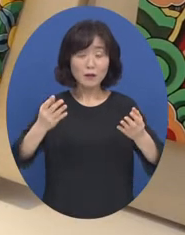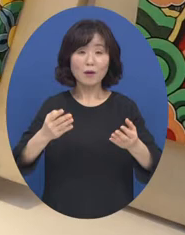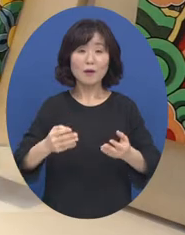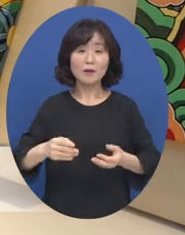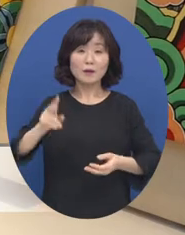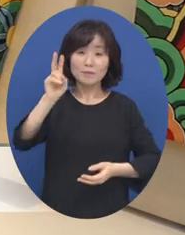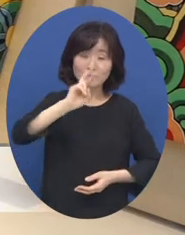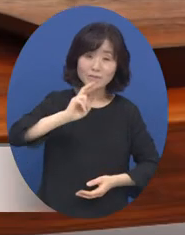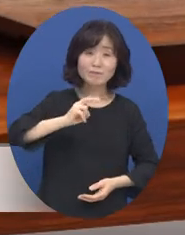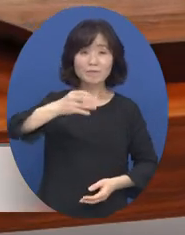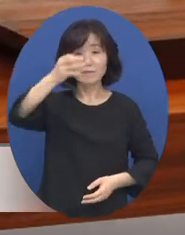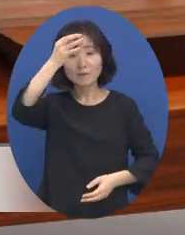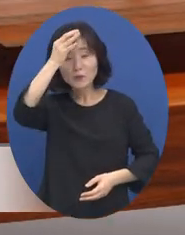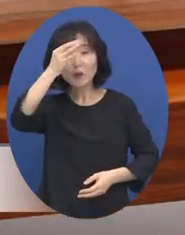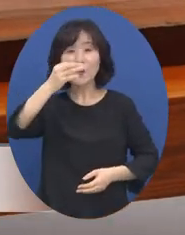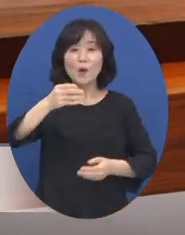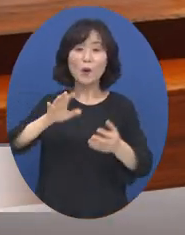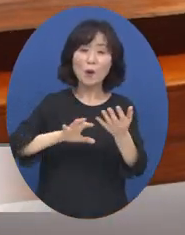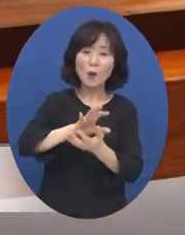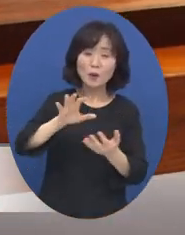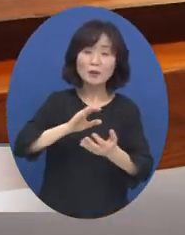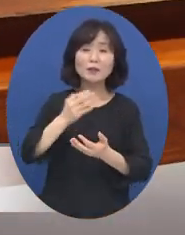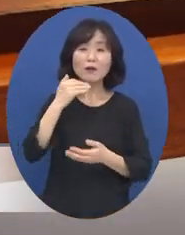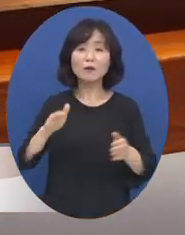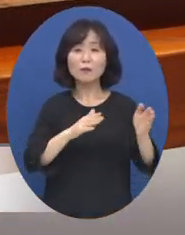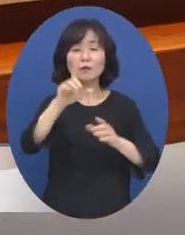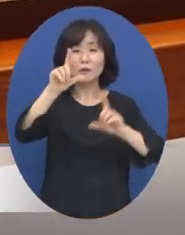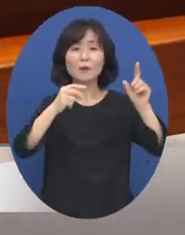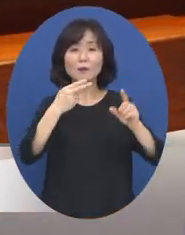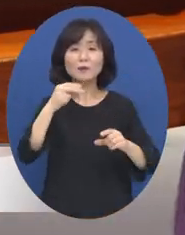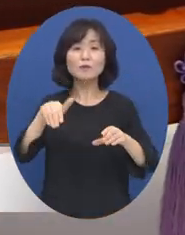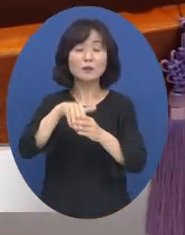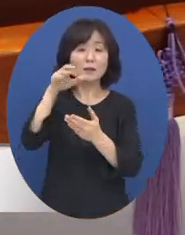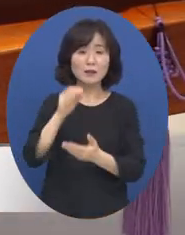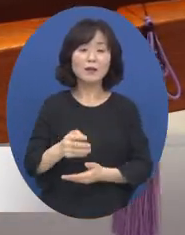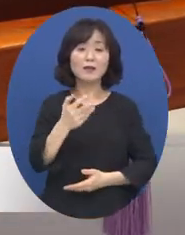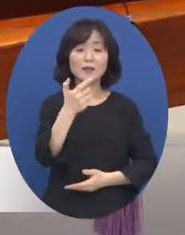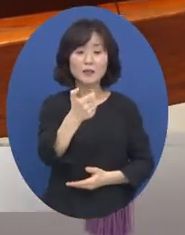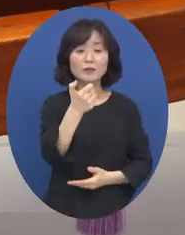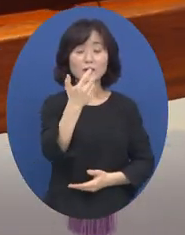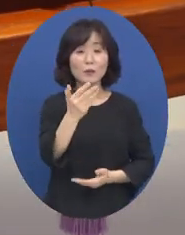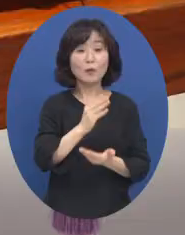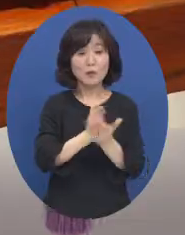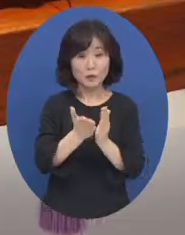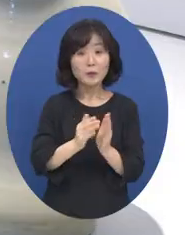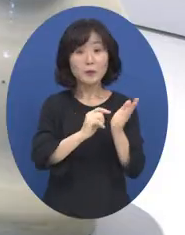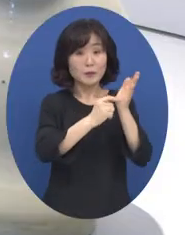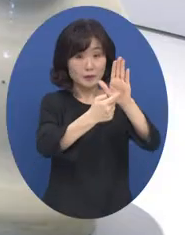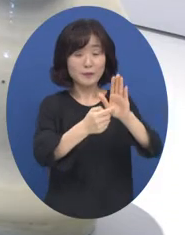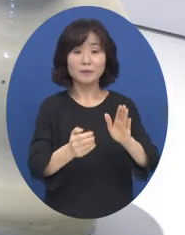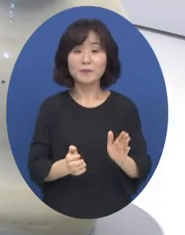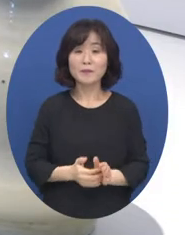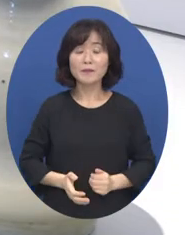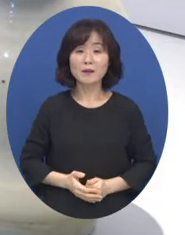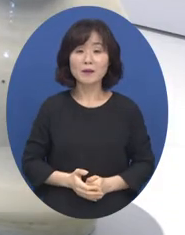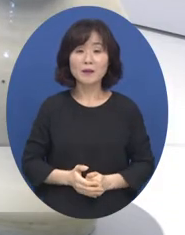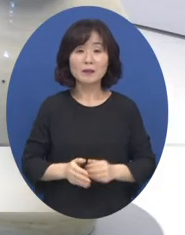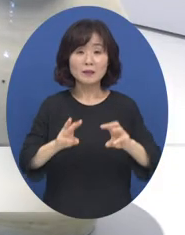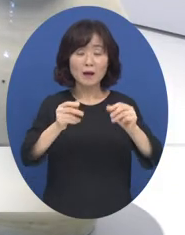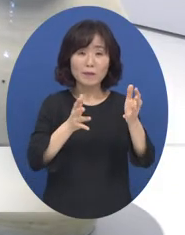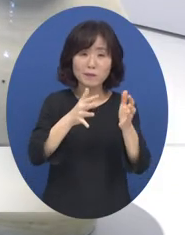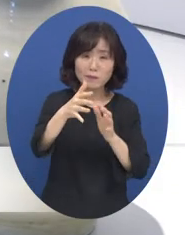무용, 그리고 놀이 등 경기도 무형문화재 68종목을 대중에 공개했습니다.